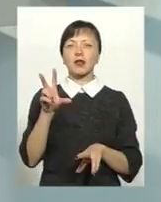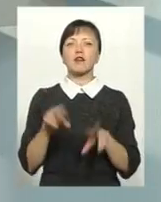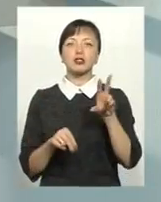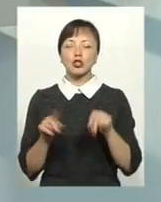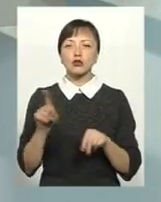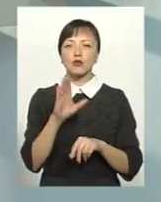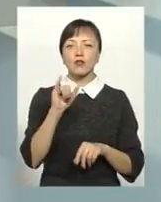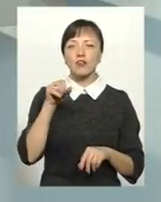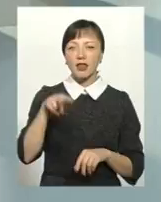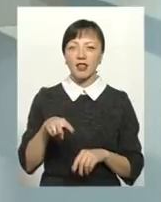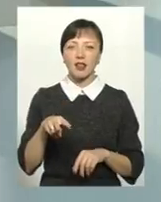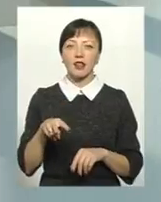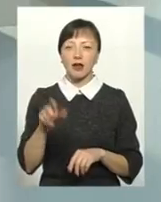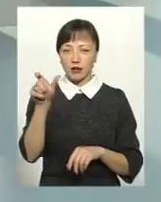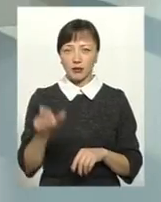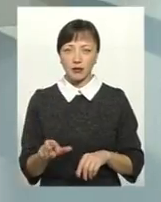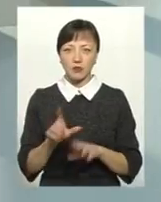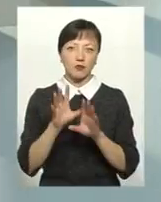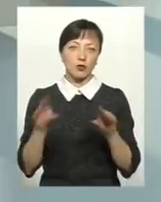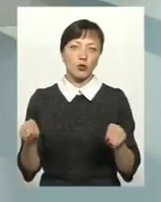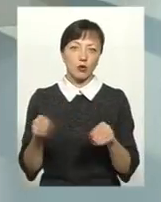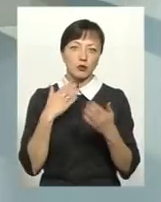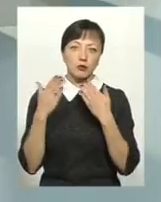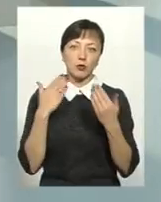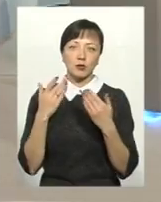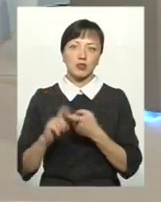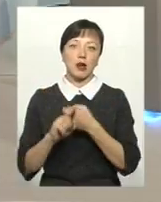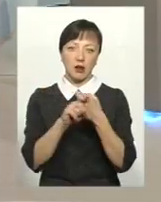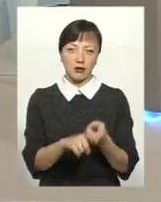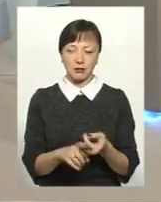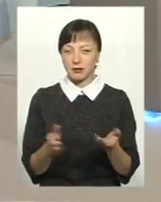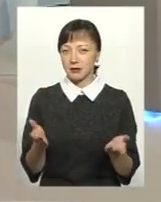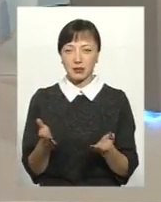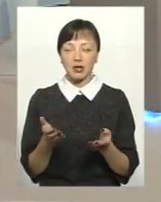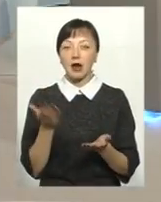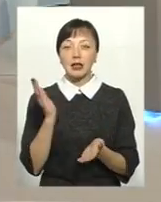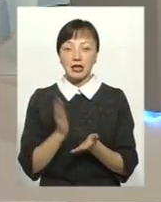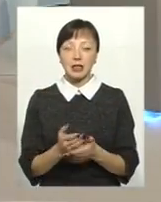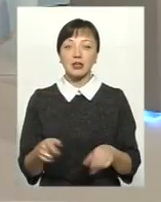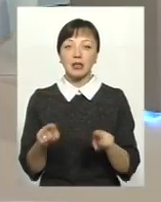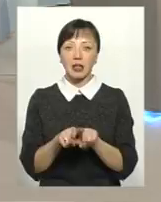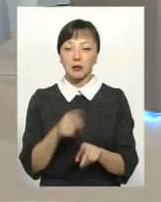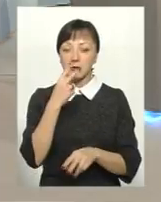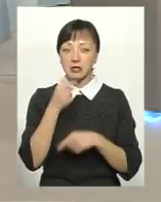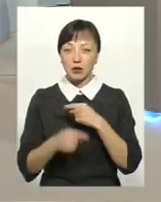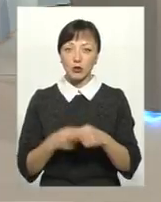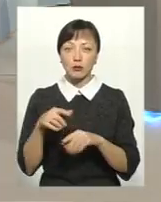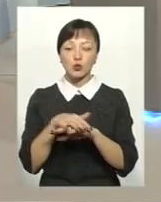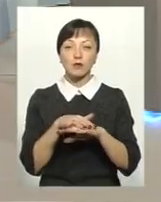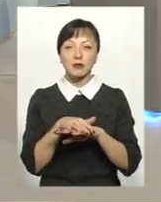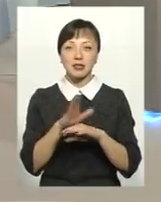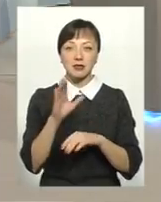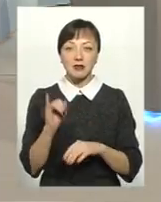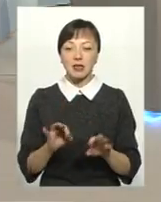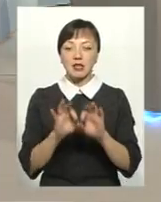вважають, що ВІЛ позитивний – це все. То він тільки з ним поспілкується, вже заразиться. Тобто є отакий стереотип в суспільстві. І